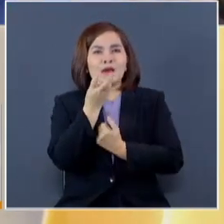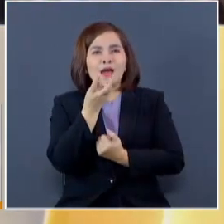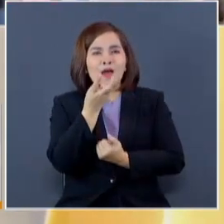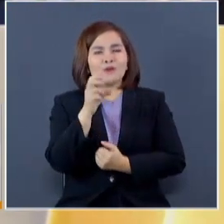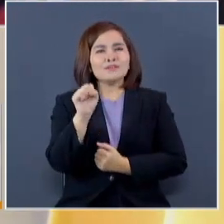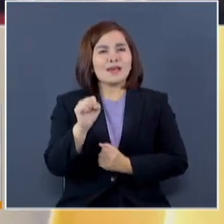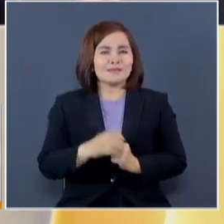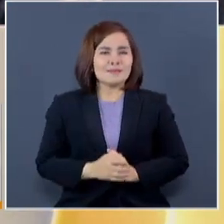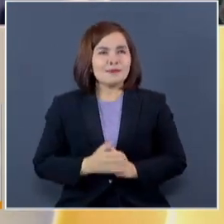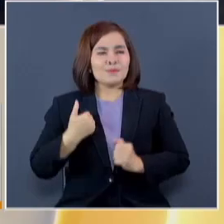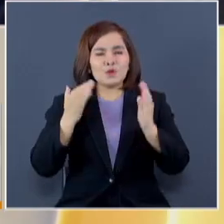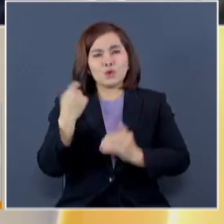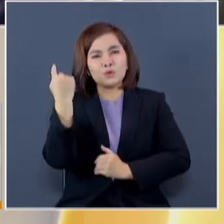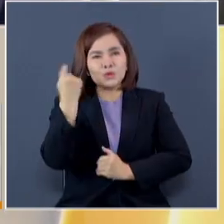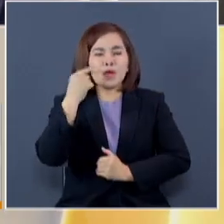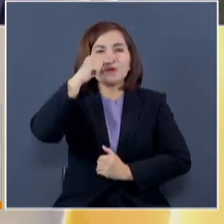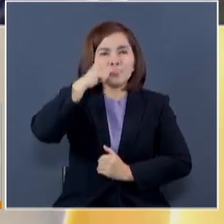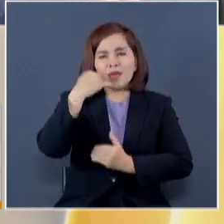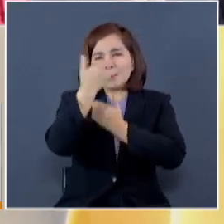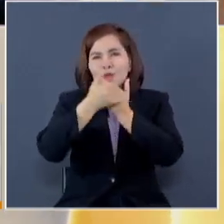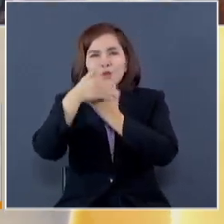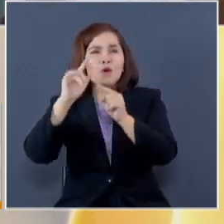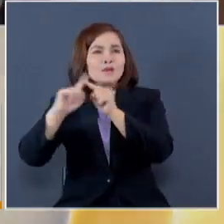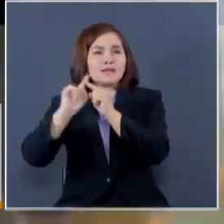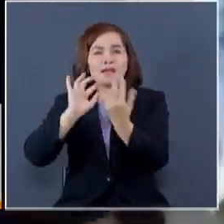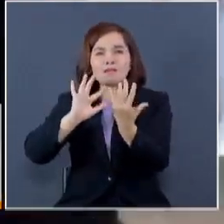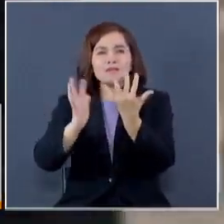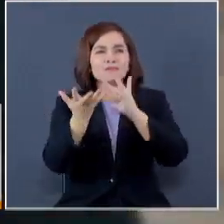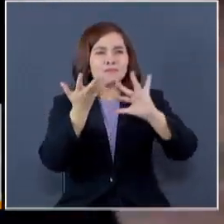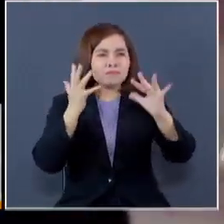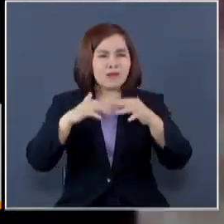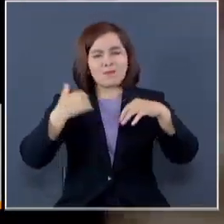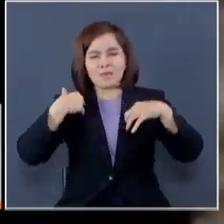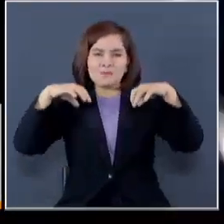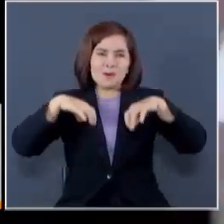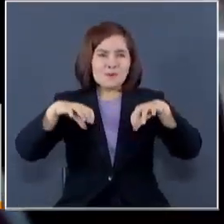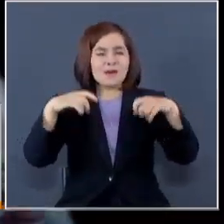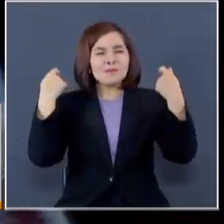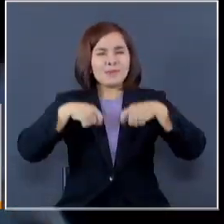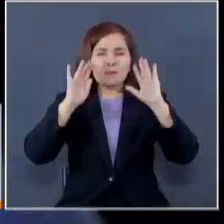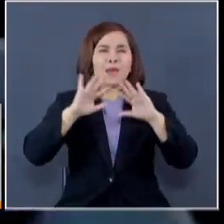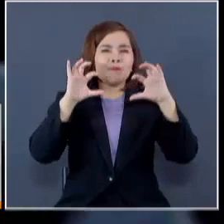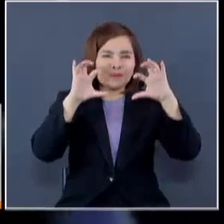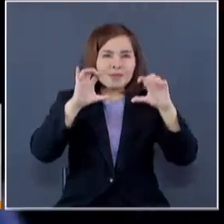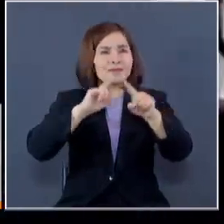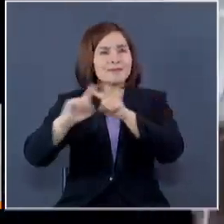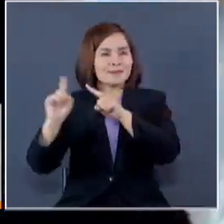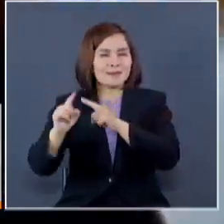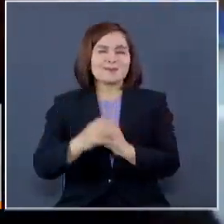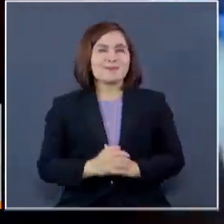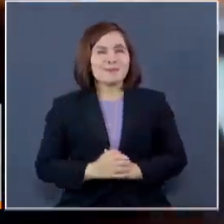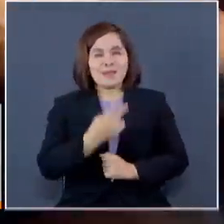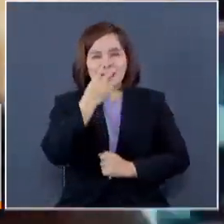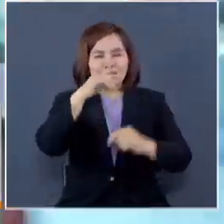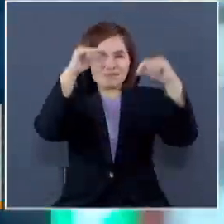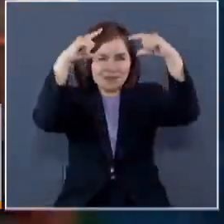นักท่องเที่ยวเพียบฮะทั้งชาวไทยชาวต่างชาตินะครับคุณผู้ชมฮะดีดูฮะแต่ละร้านก็แต่งกันเนี่ยนะฮะ โอ้บางคนก็ชอบที่คาดผมอันนี้ม